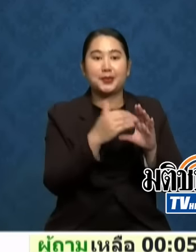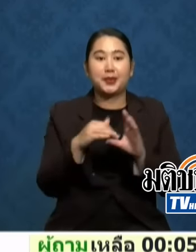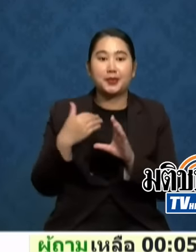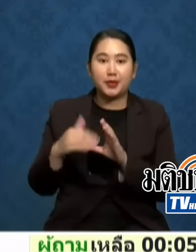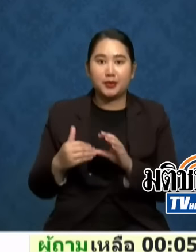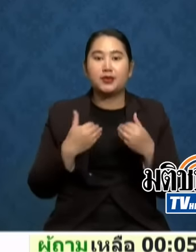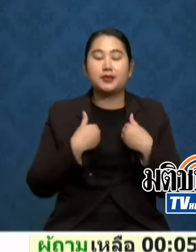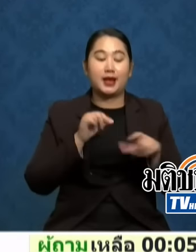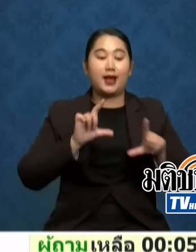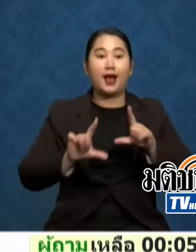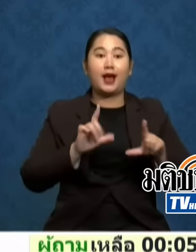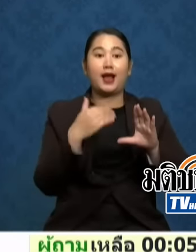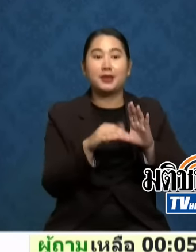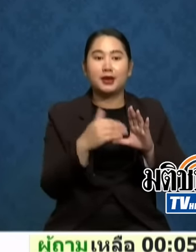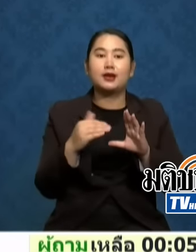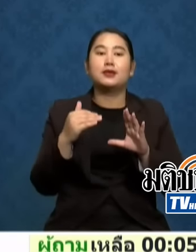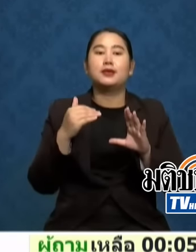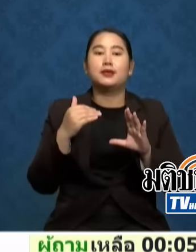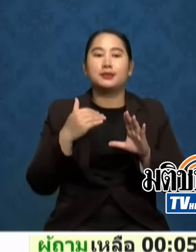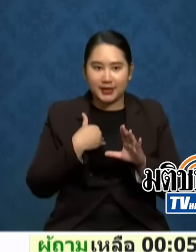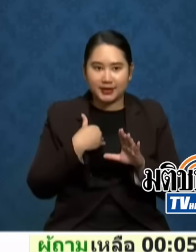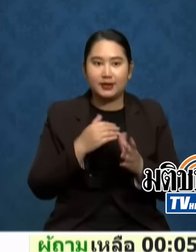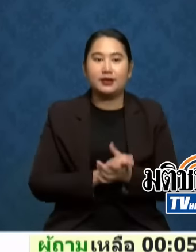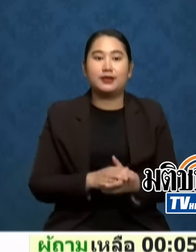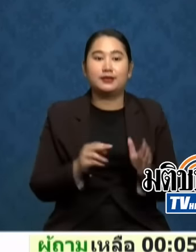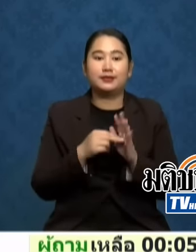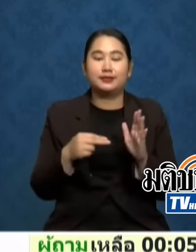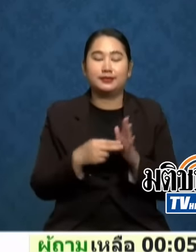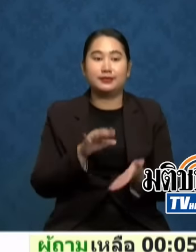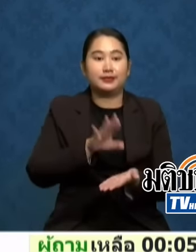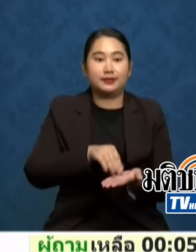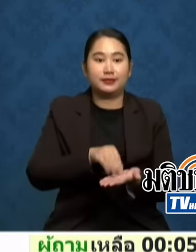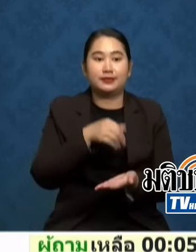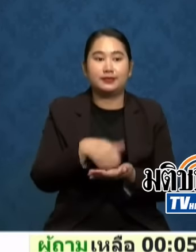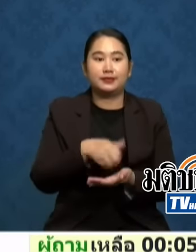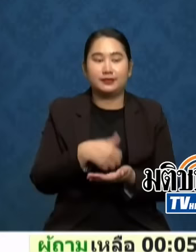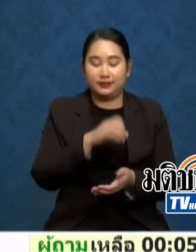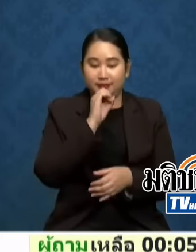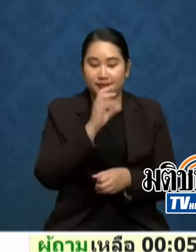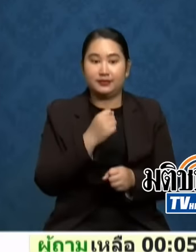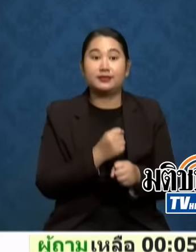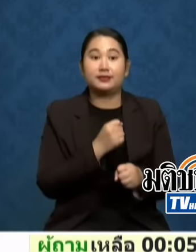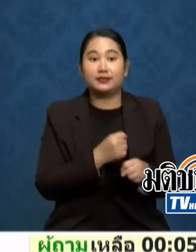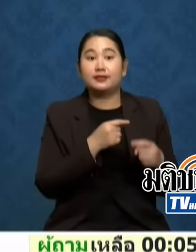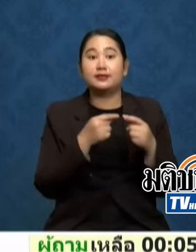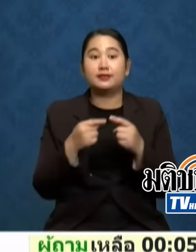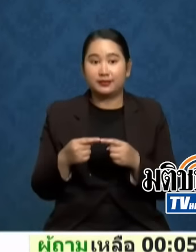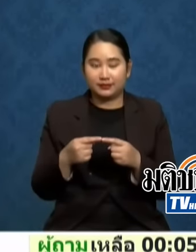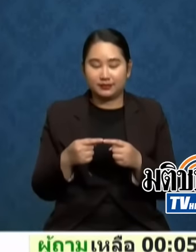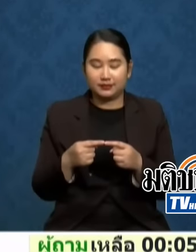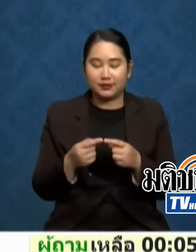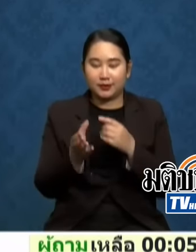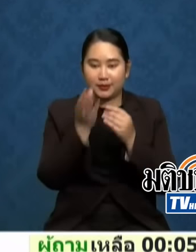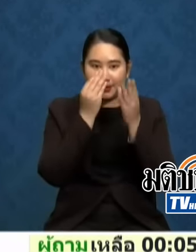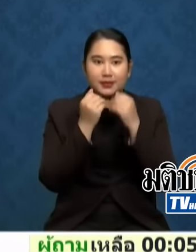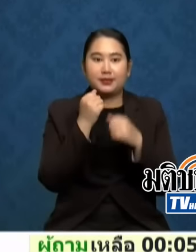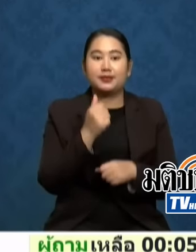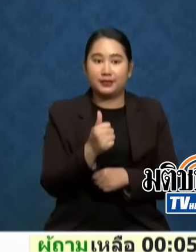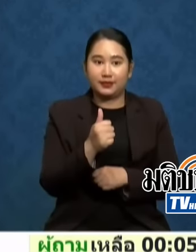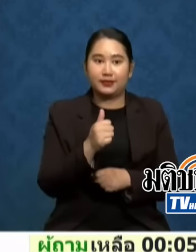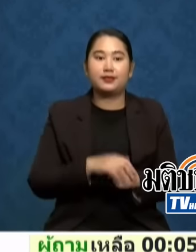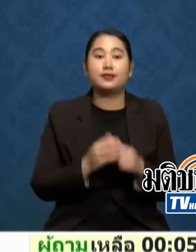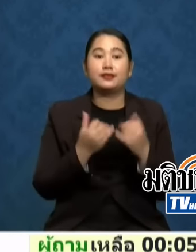มีผ่าน LINE บ้างนะครับอันนี้ก็เป็นข้อมูลที่จะสามารถส่งข้อมูลไปถึงพี่น้องประชาชนนะ